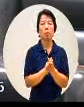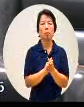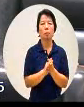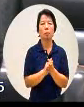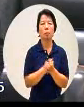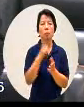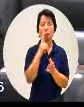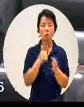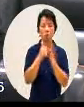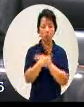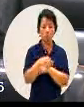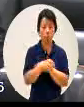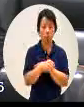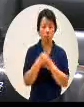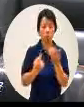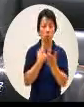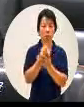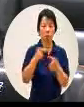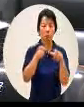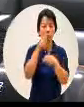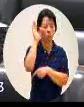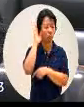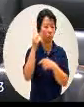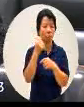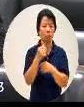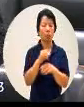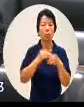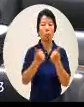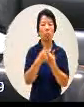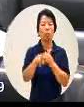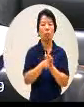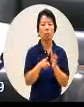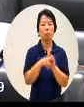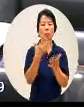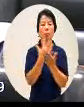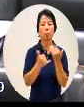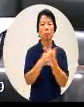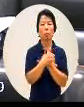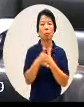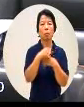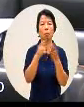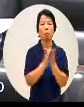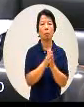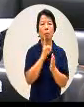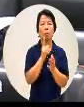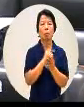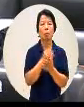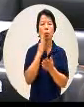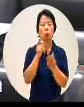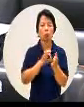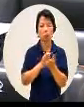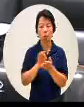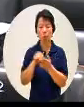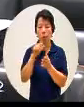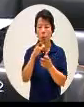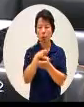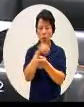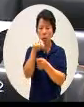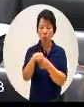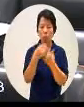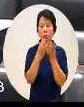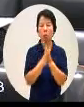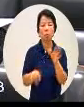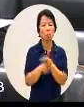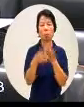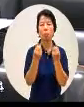我去參加公聽會學者有講幾個如果照這樣是都沒有違反中央的法令而且也